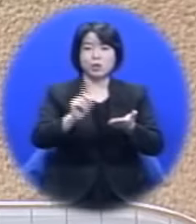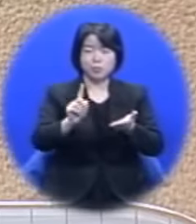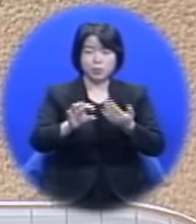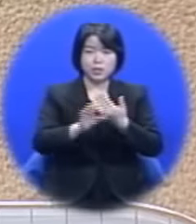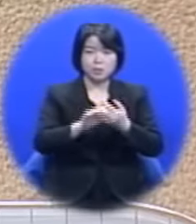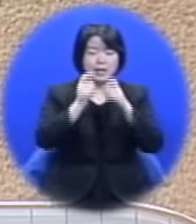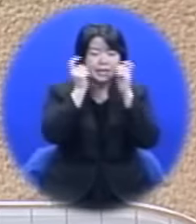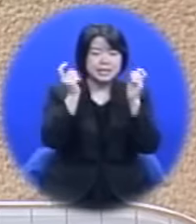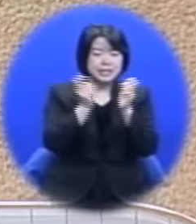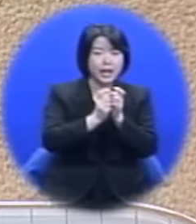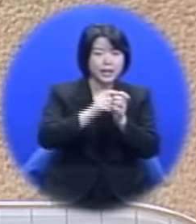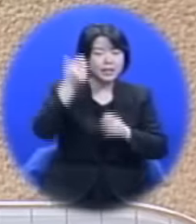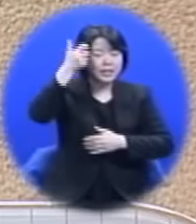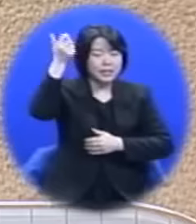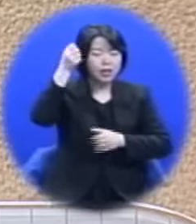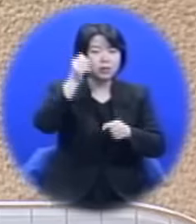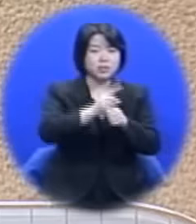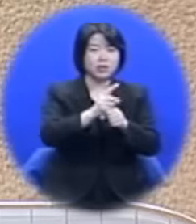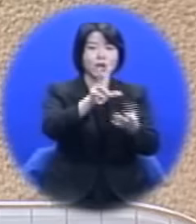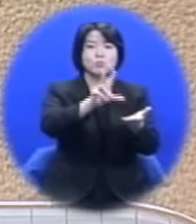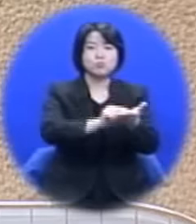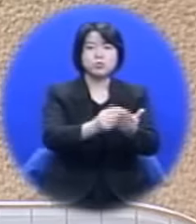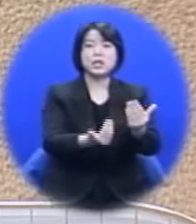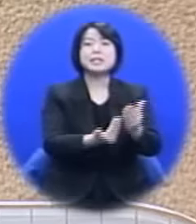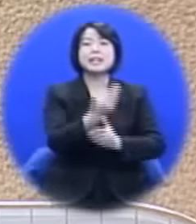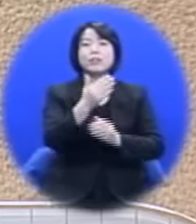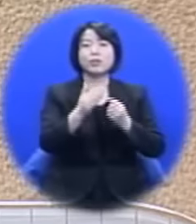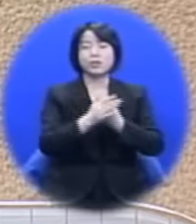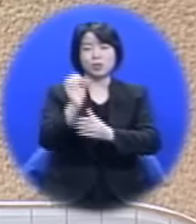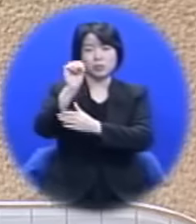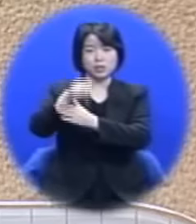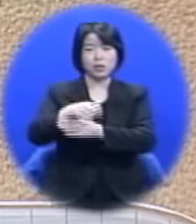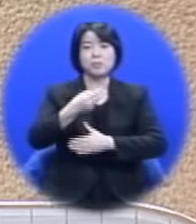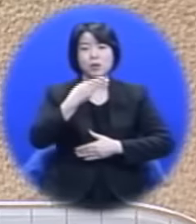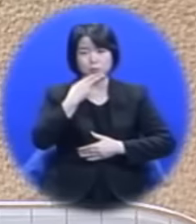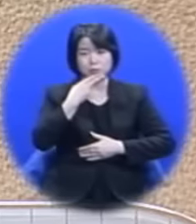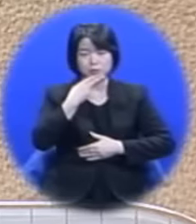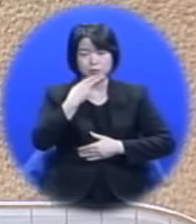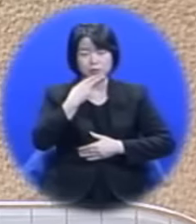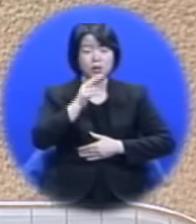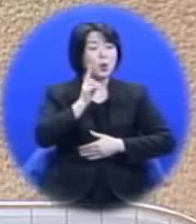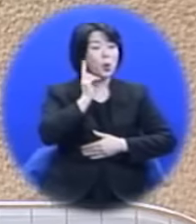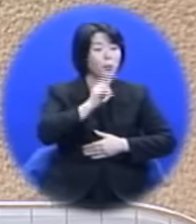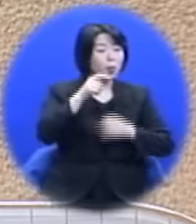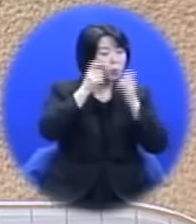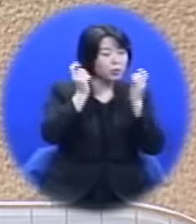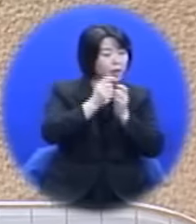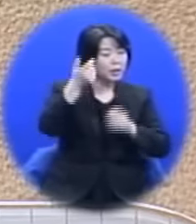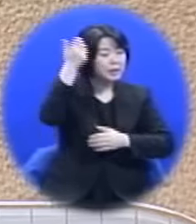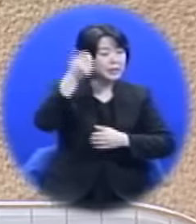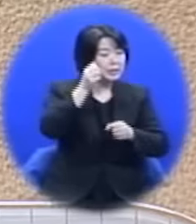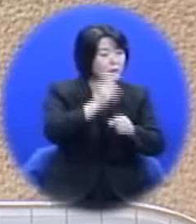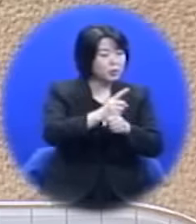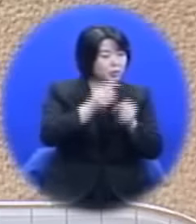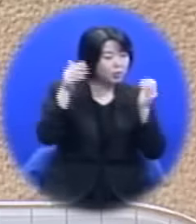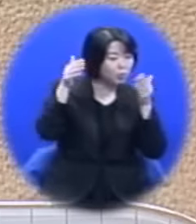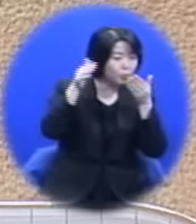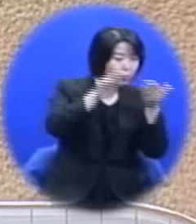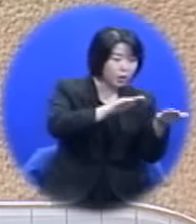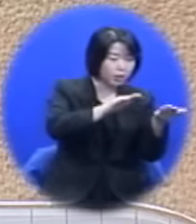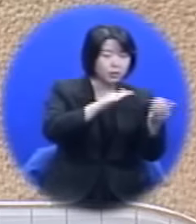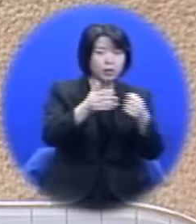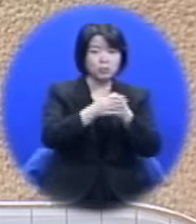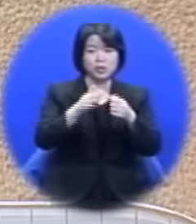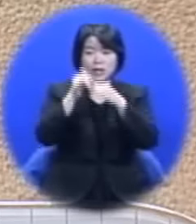나오는 것이지 너무 개인적인 영성에 치중했기 때문에 우리가 사회적으로 바르게 행동하지 못한게